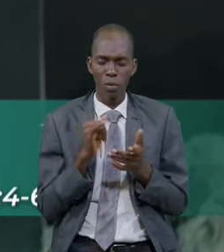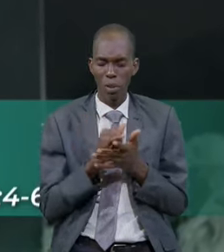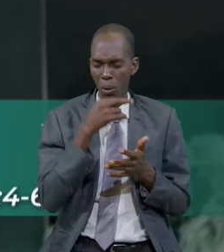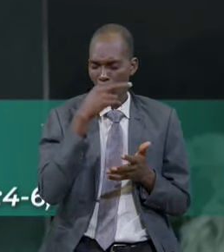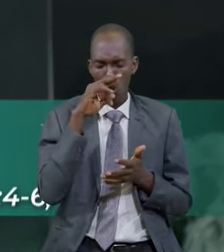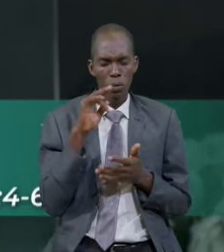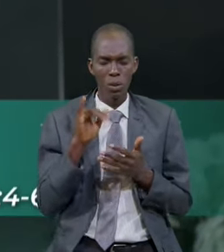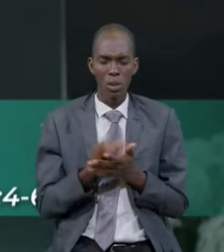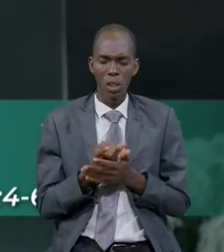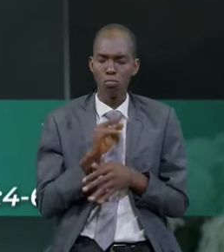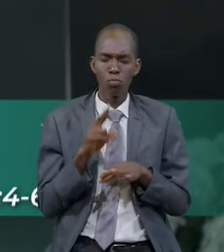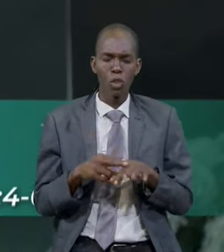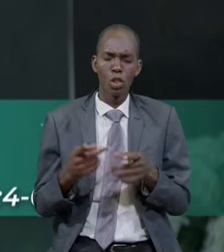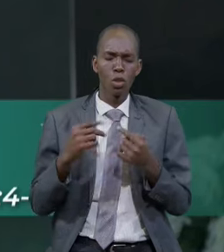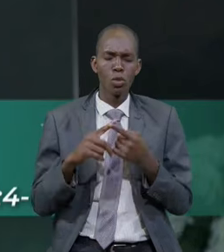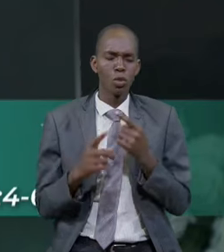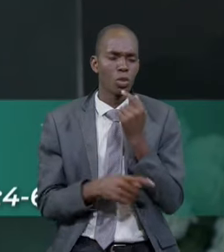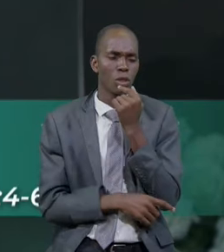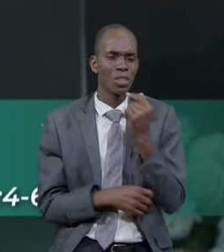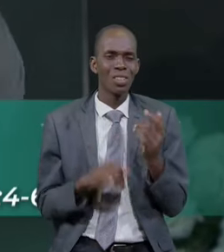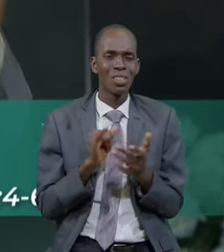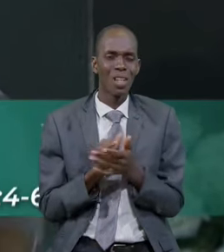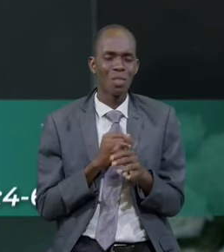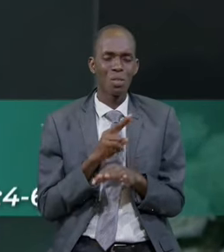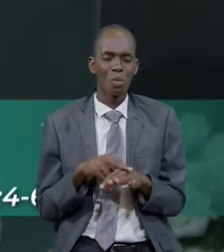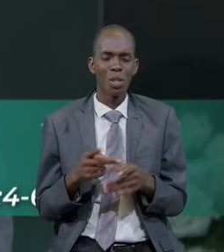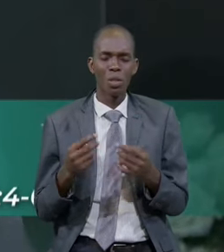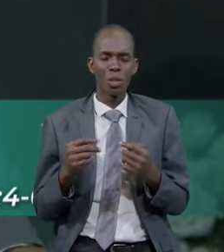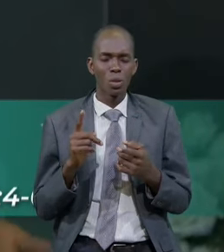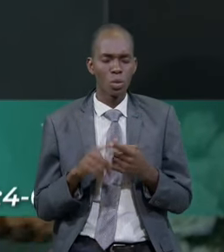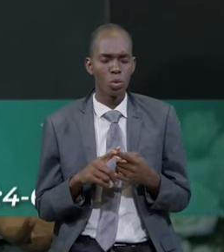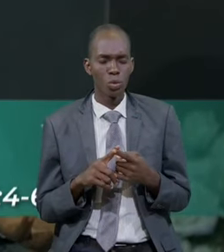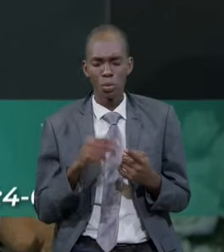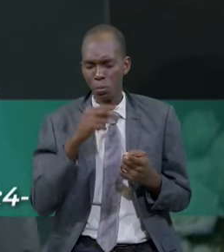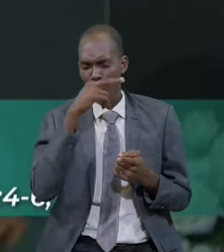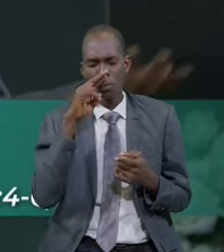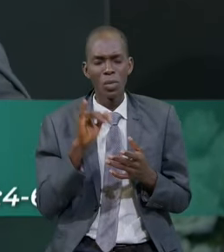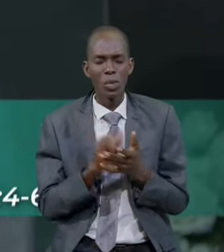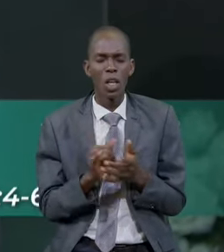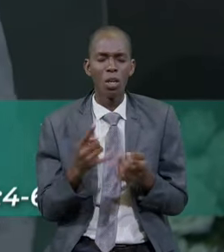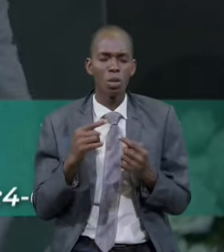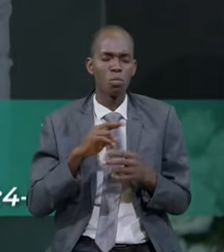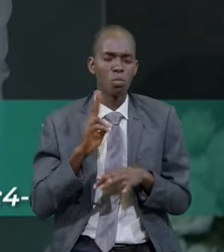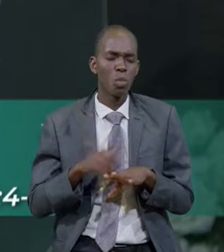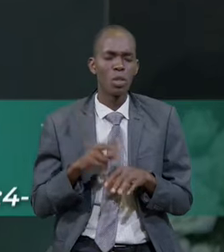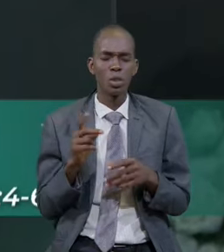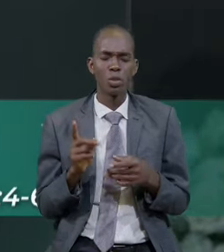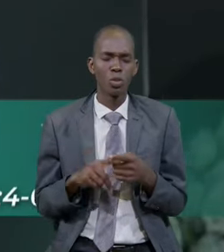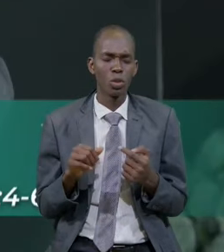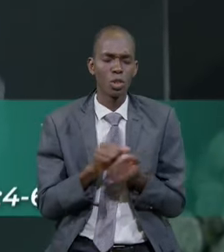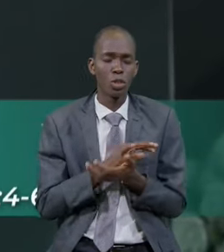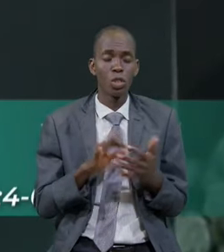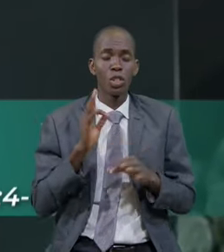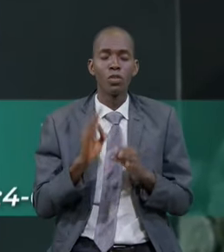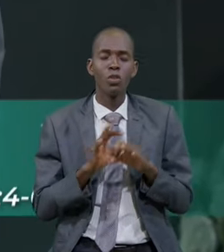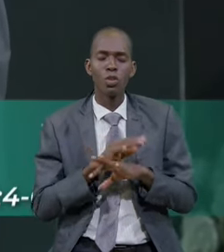voler, dérober, qui vient égorger, qui vient tuer, si vous ne gardez pas ce que vous avez loin de